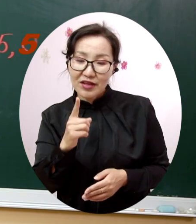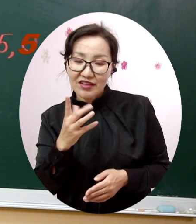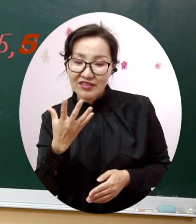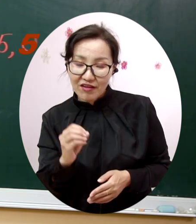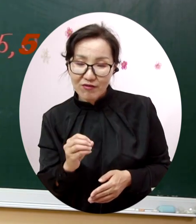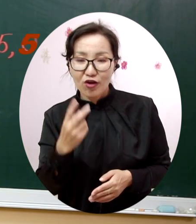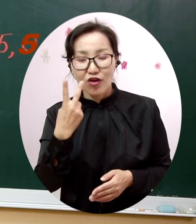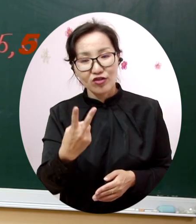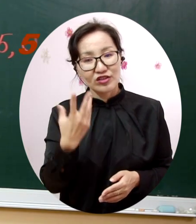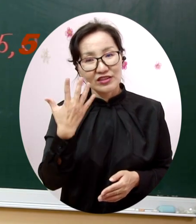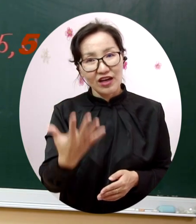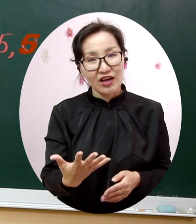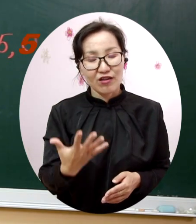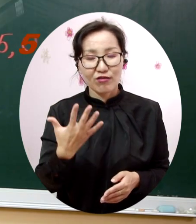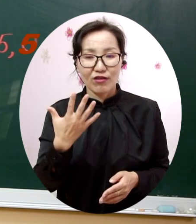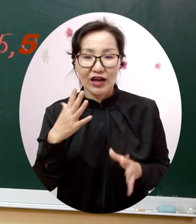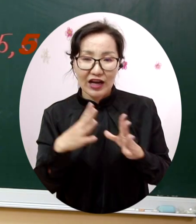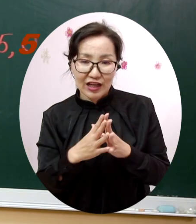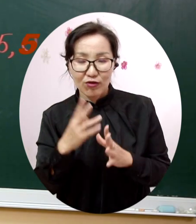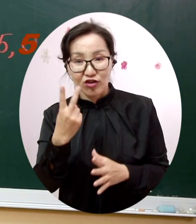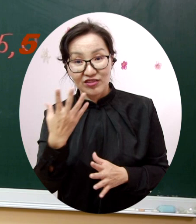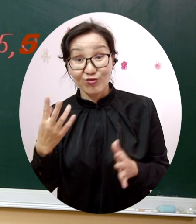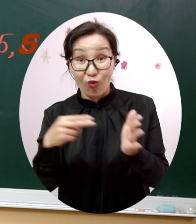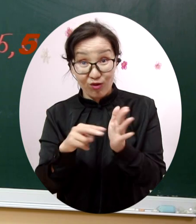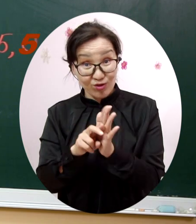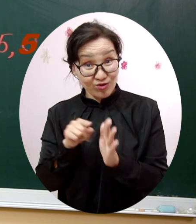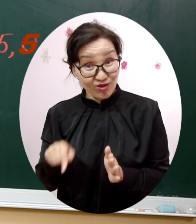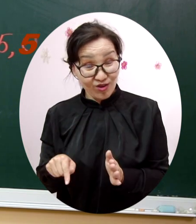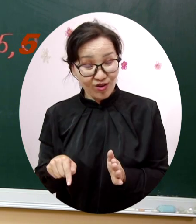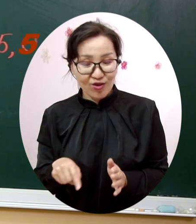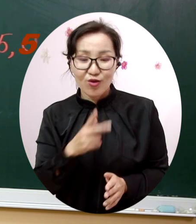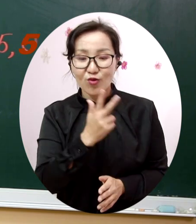тоо 2, 5, 10, 25 хуваагдах нь.